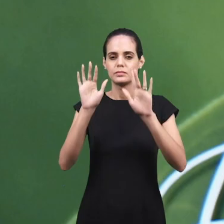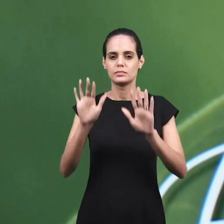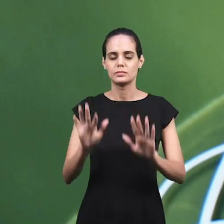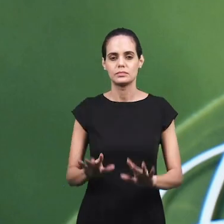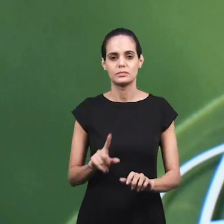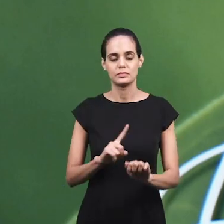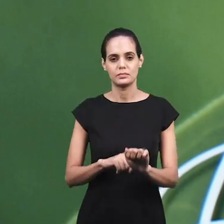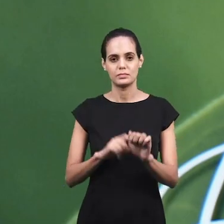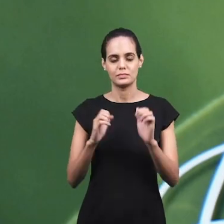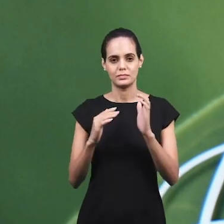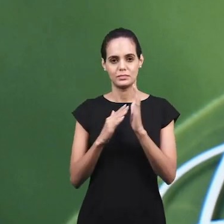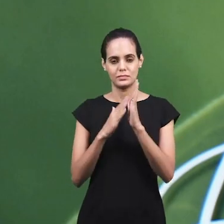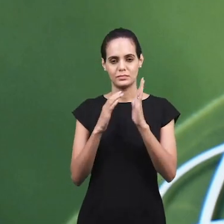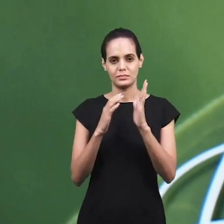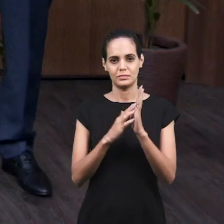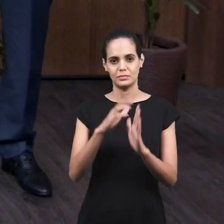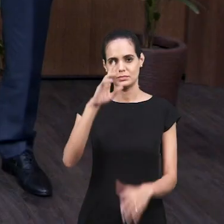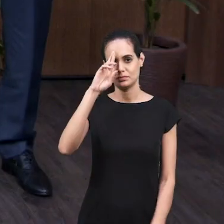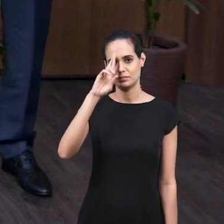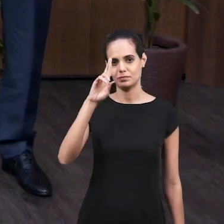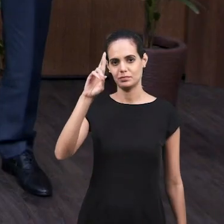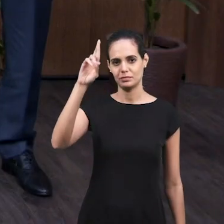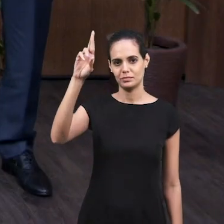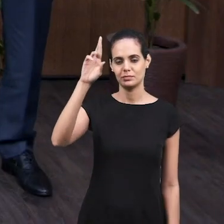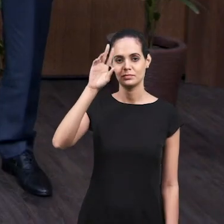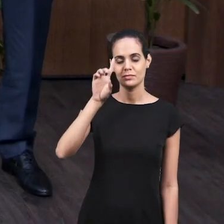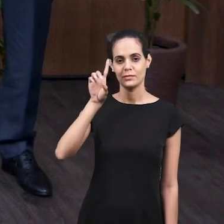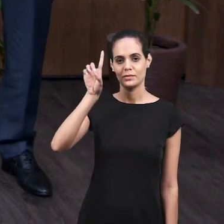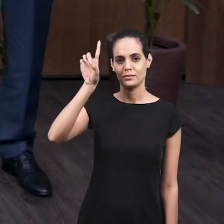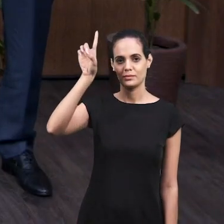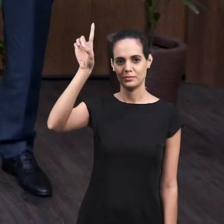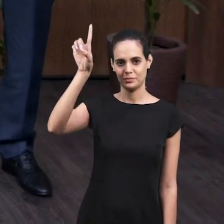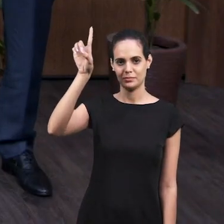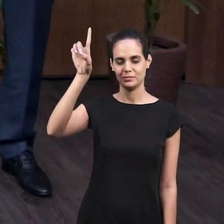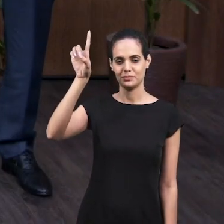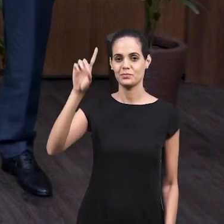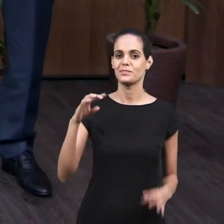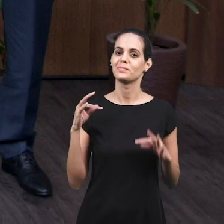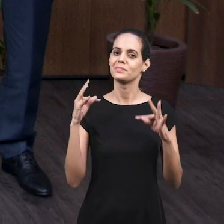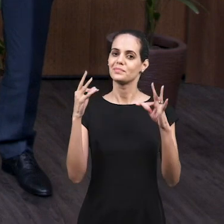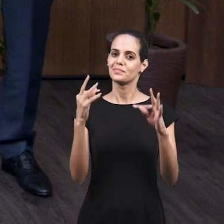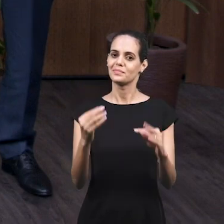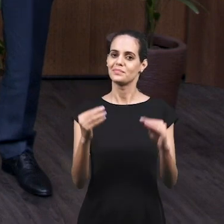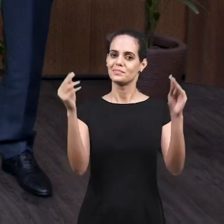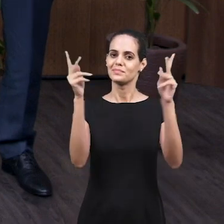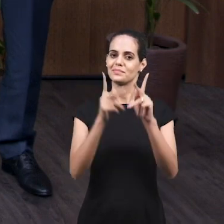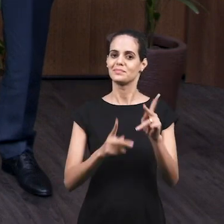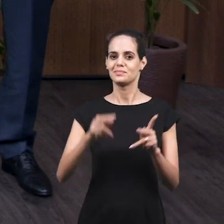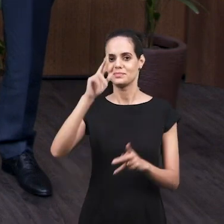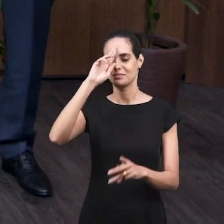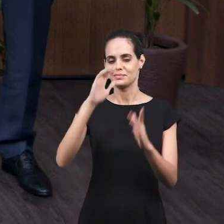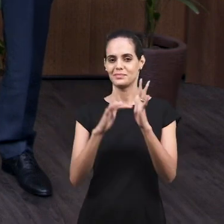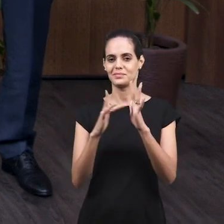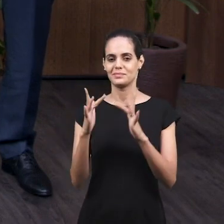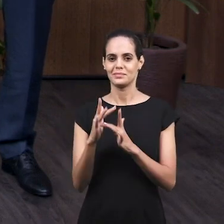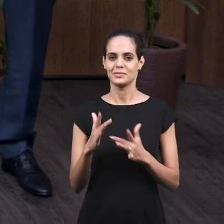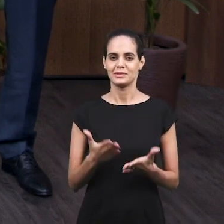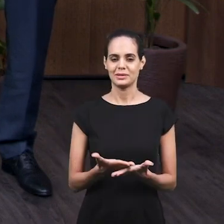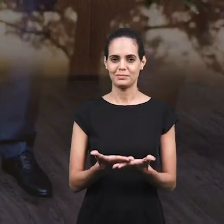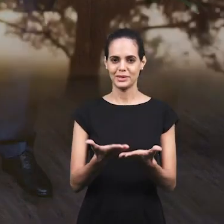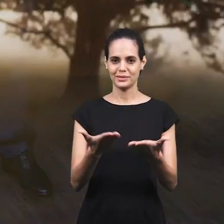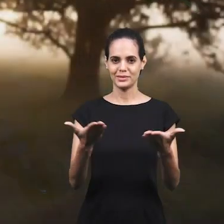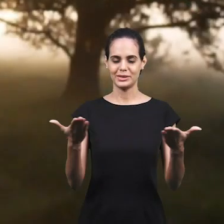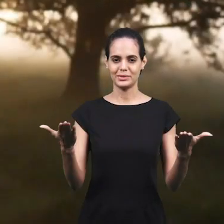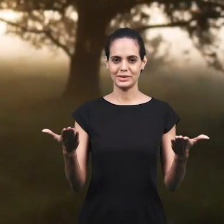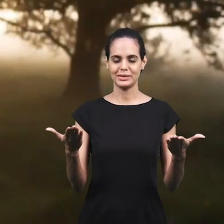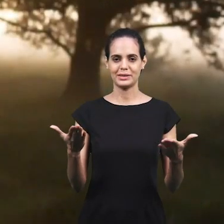Dieu. À tous, la paix du Seigneur Jésus, la paix du Seigneur.